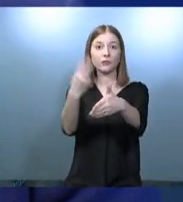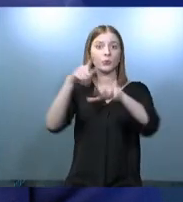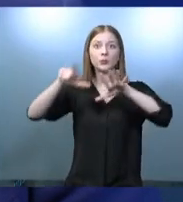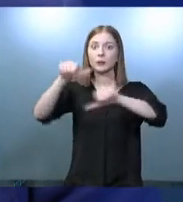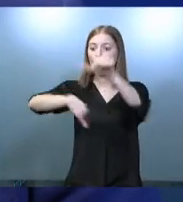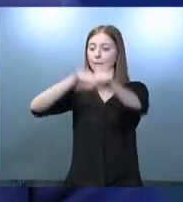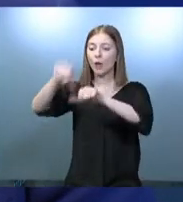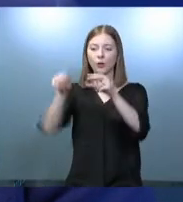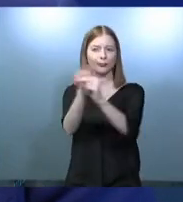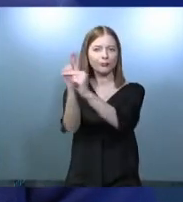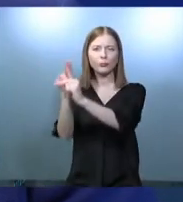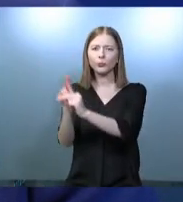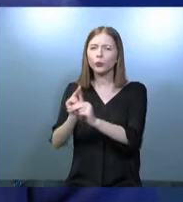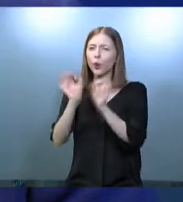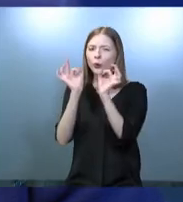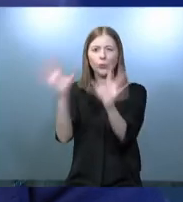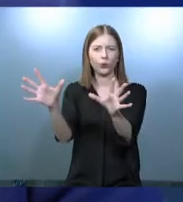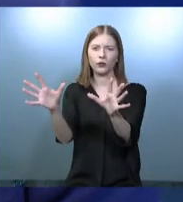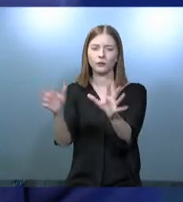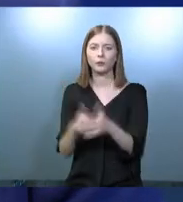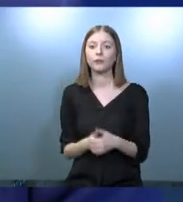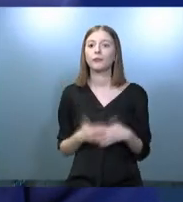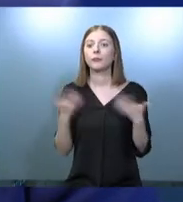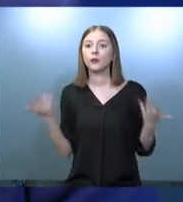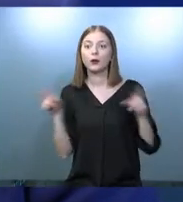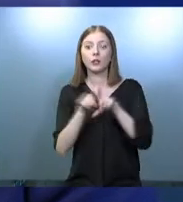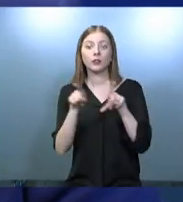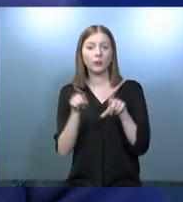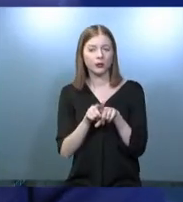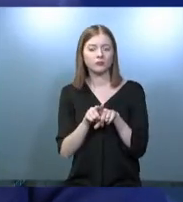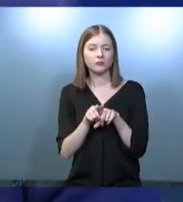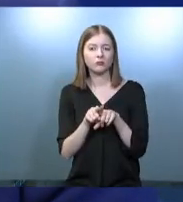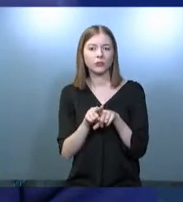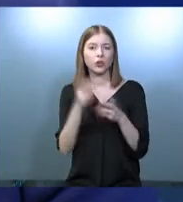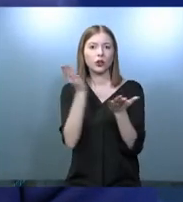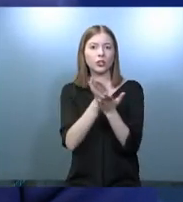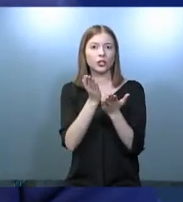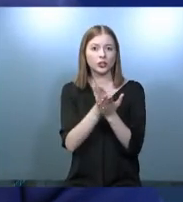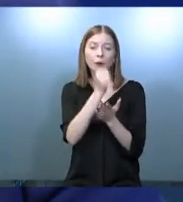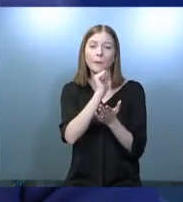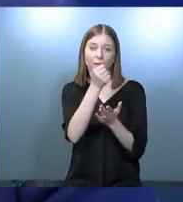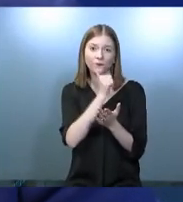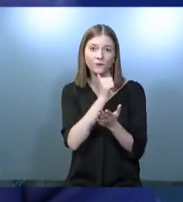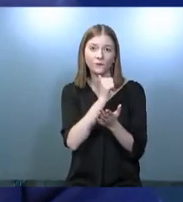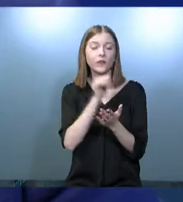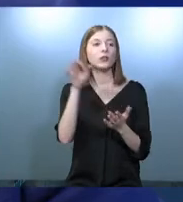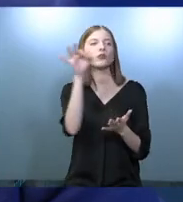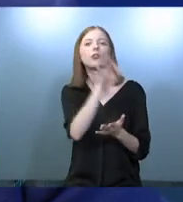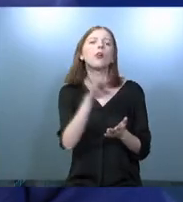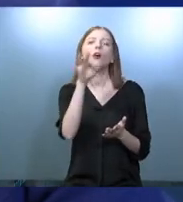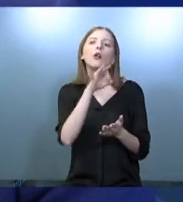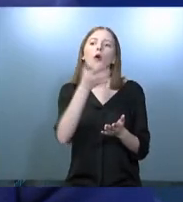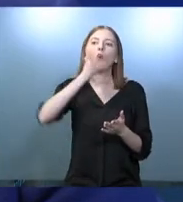netvarkė. Visiškai nebuvo atkreiptas dėmesys. Kitas dalykas – melioracija. Kai kurios gyvenvietės apsemtas, neveikia